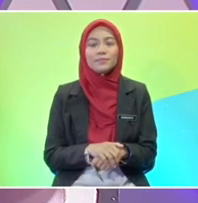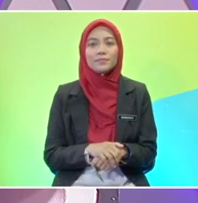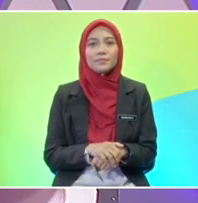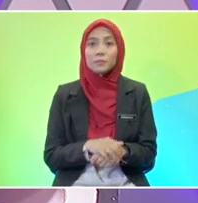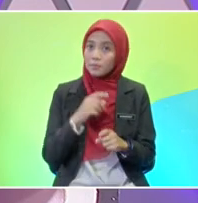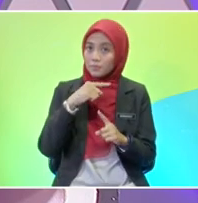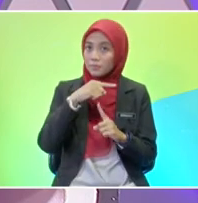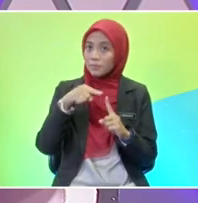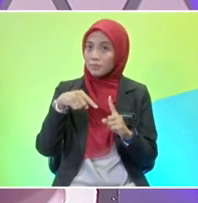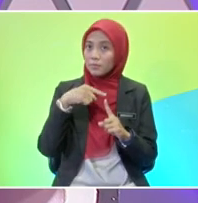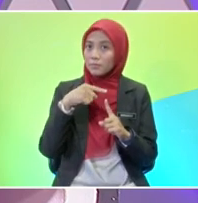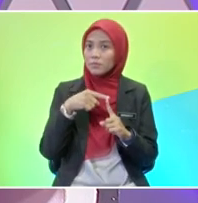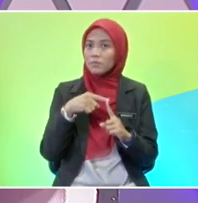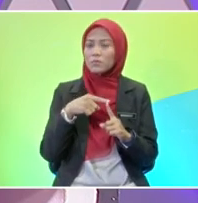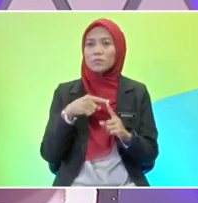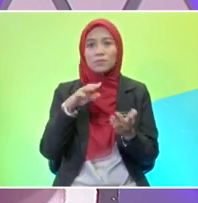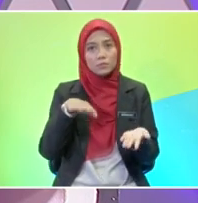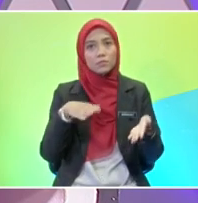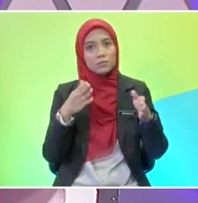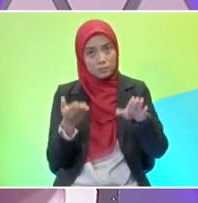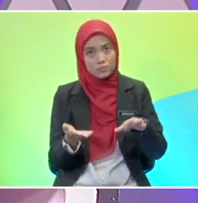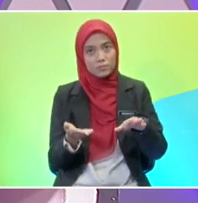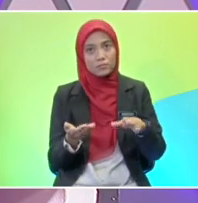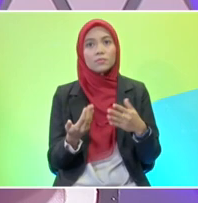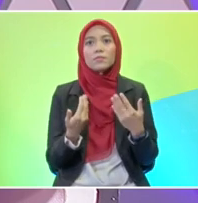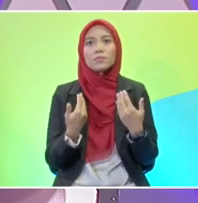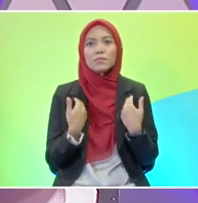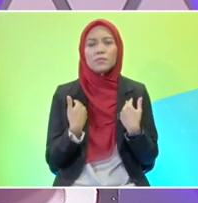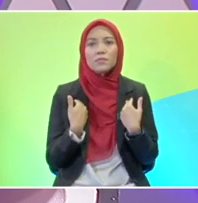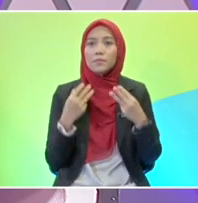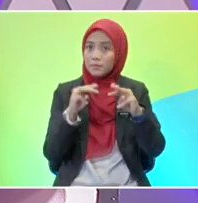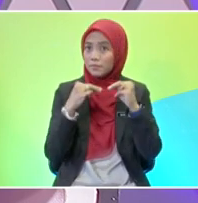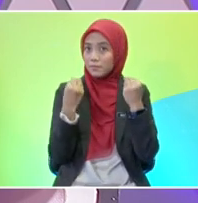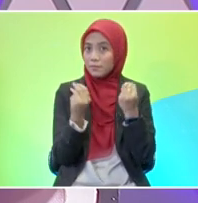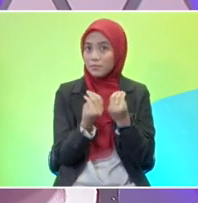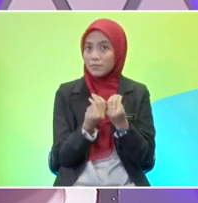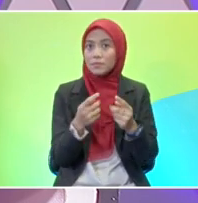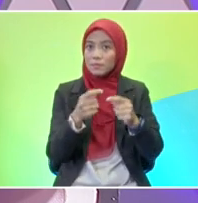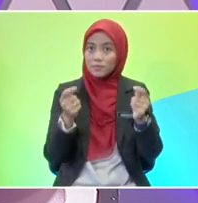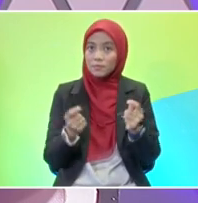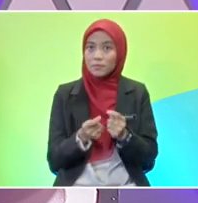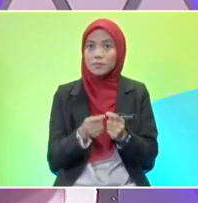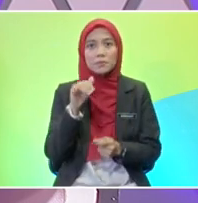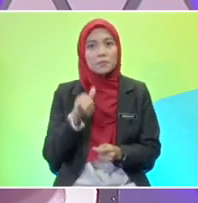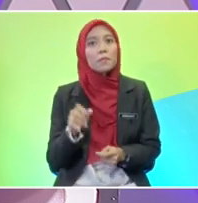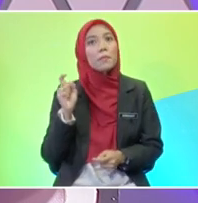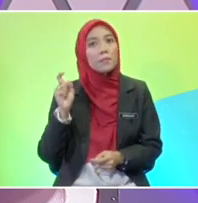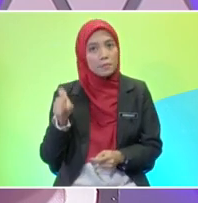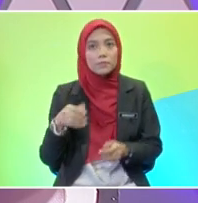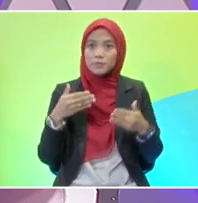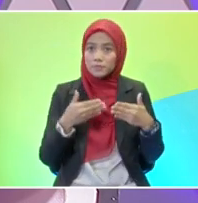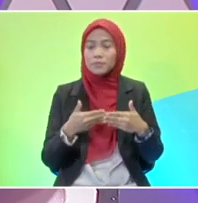beliau sudah meninggal ada di kalangan masyarakat tempat orang yang masih mewarisi keteguhan atau